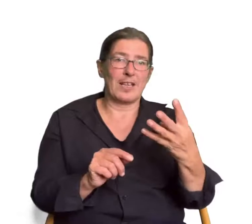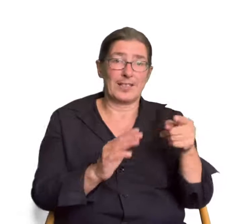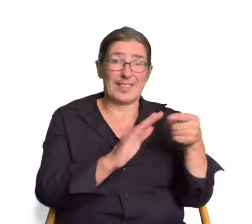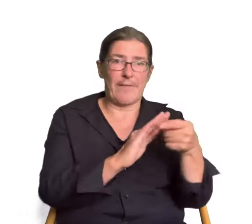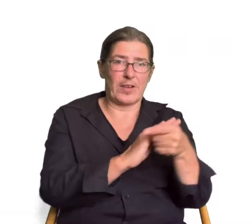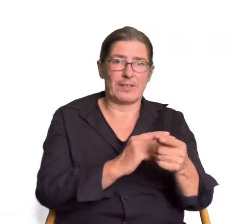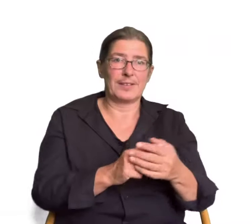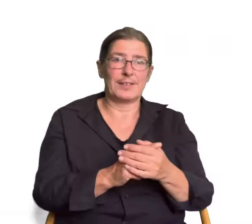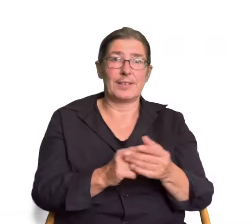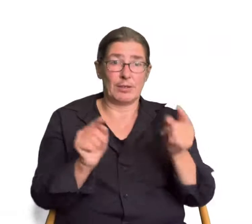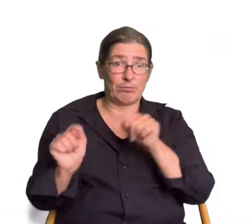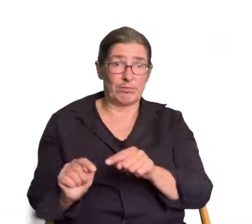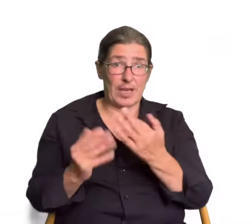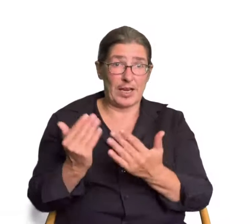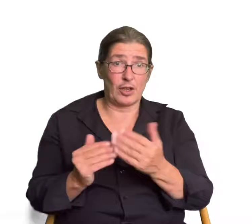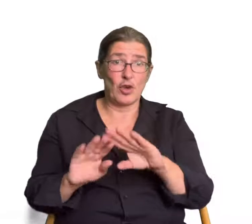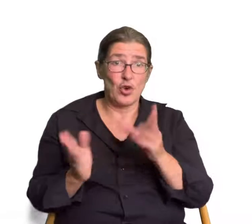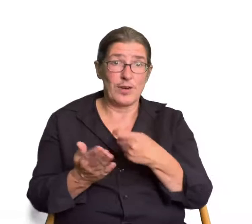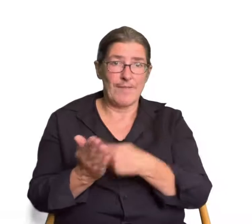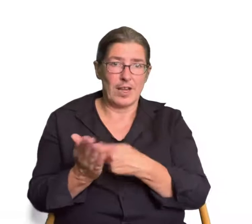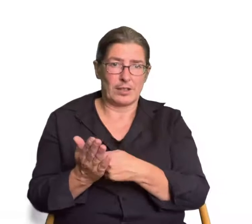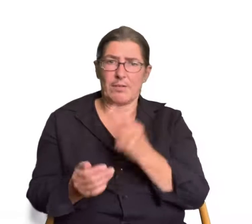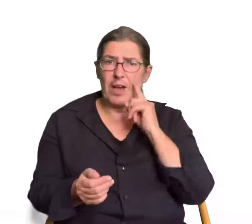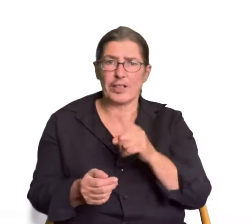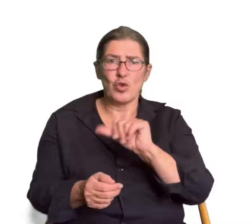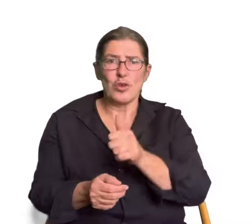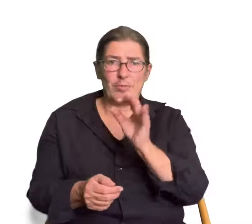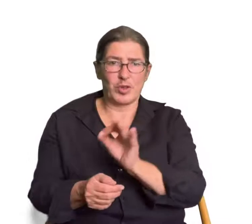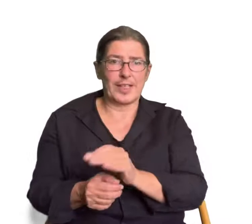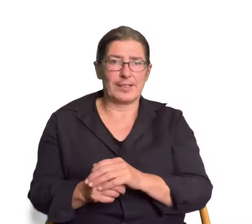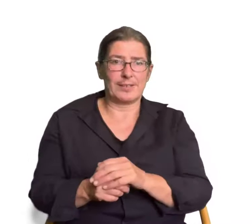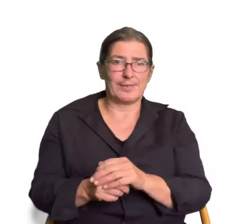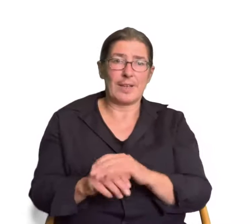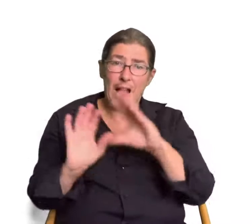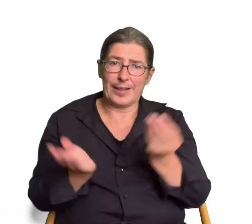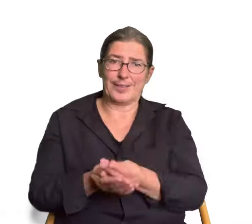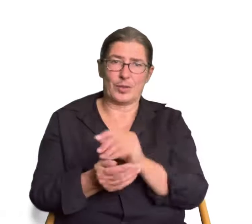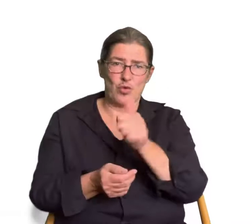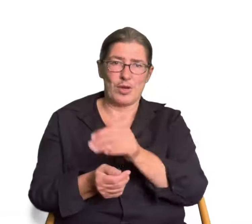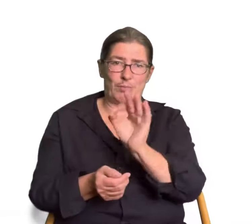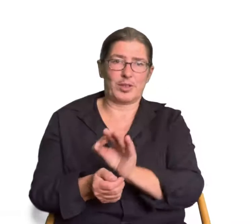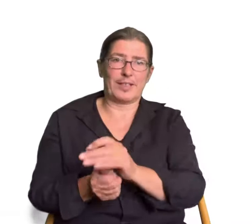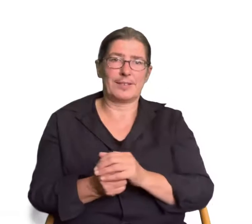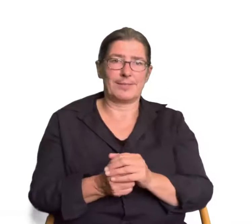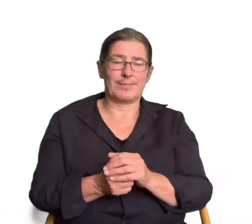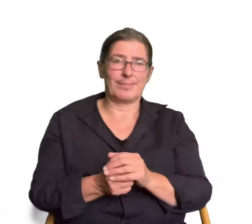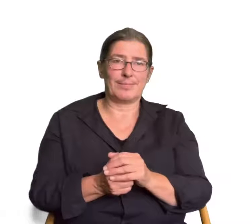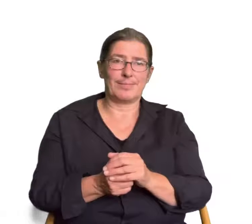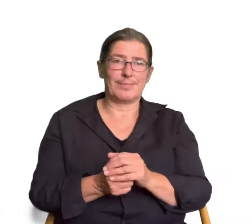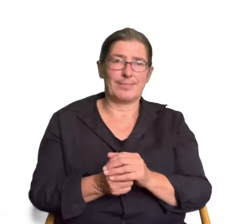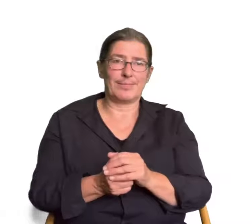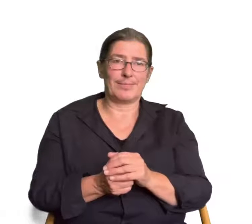Treffer. Und jetzt rechne ich den Grundwert aus. Und ich weiß ja, der Grundwert sind 100%. Also alles.